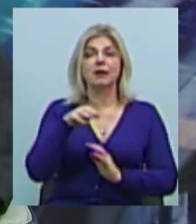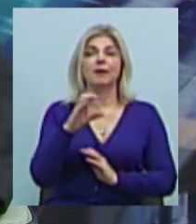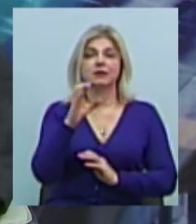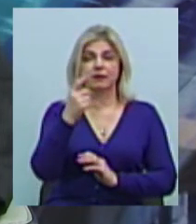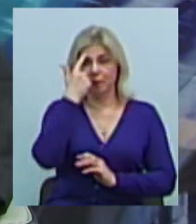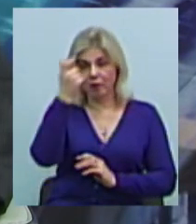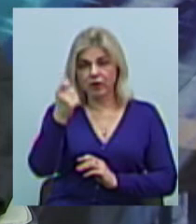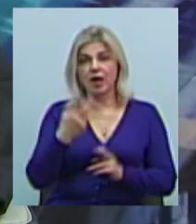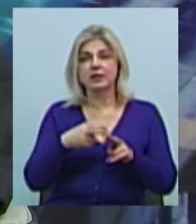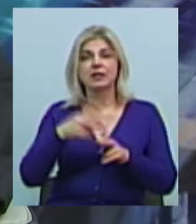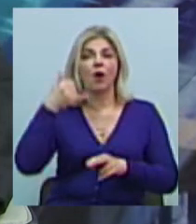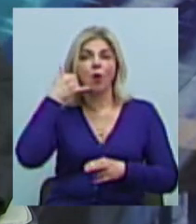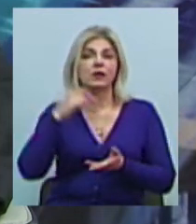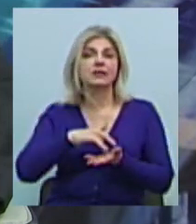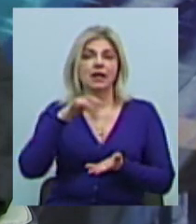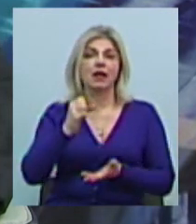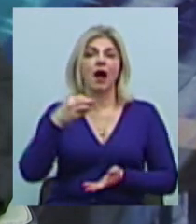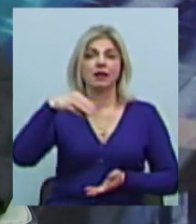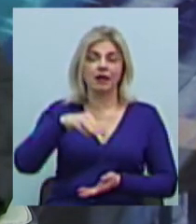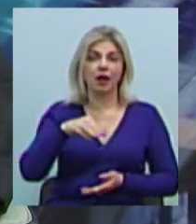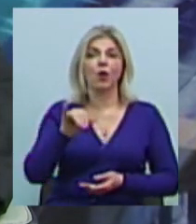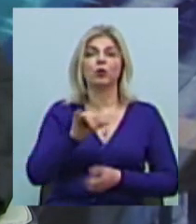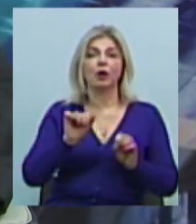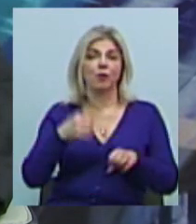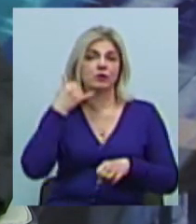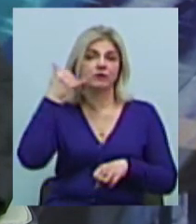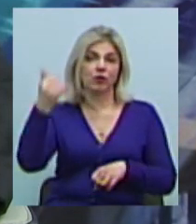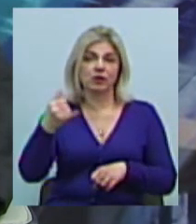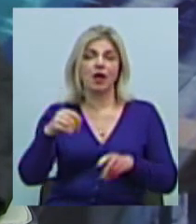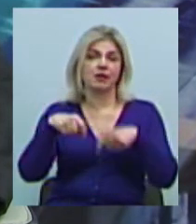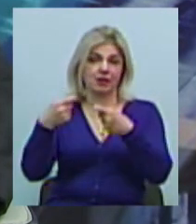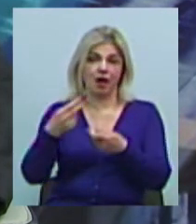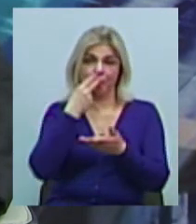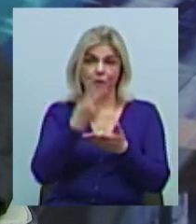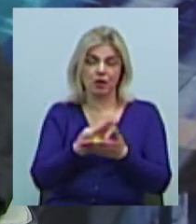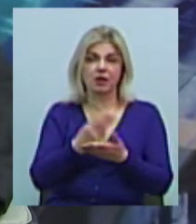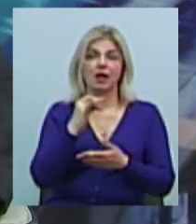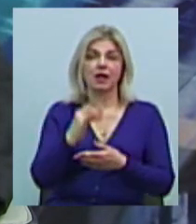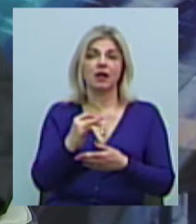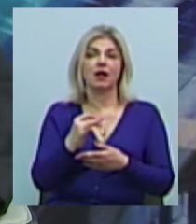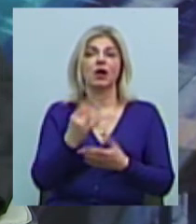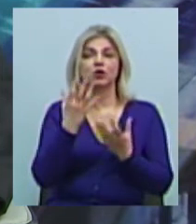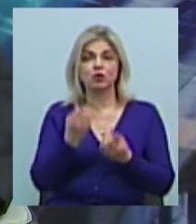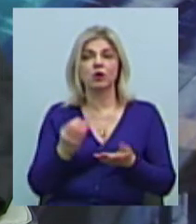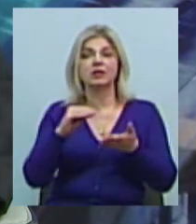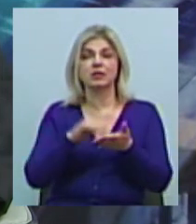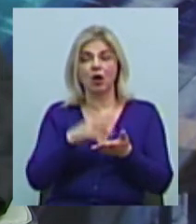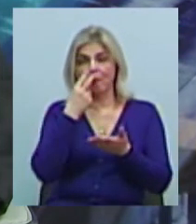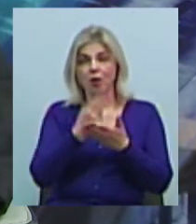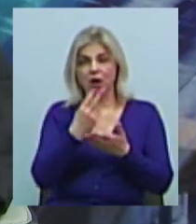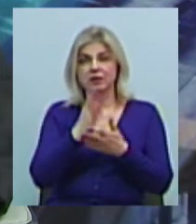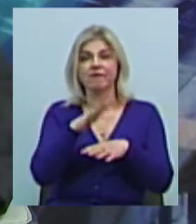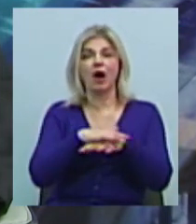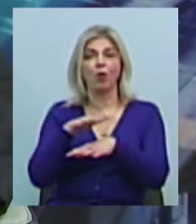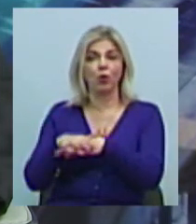це кол-центр АТ «Миколаївобленерго», куди можна дозвонитися та надати покази, а також шляхом зазначення цих показів в рахунках,